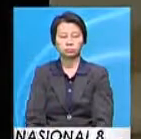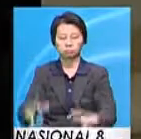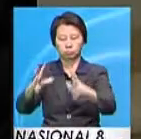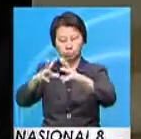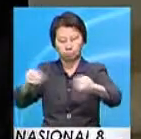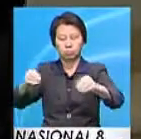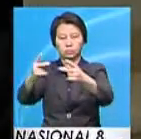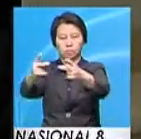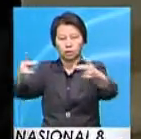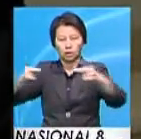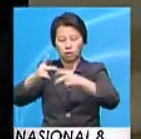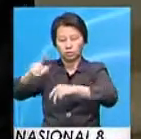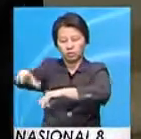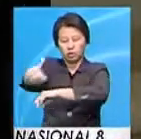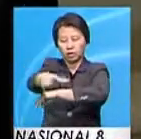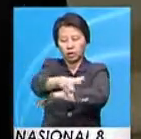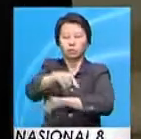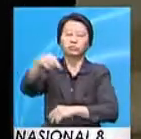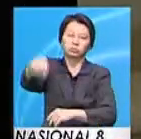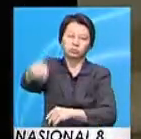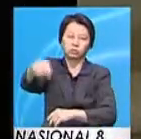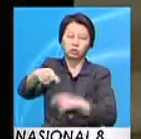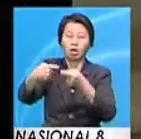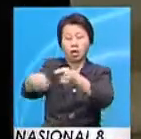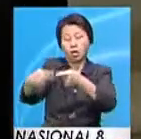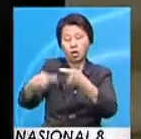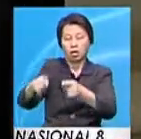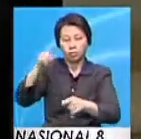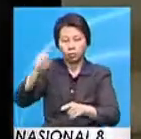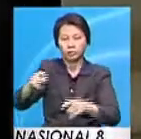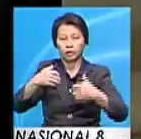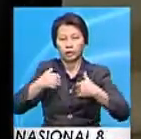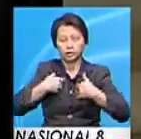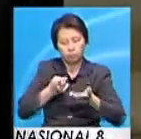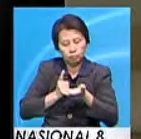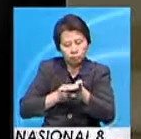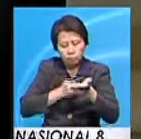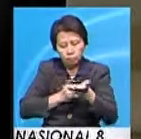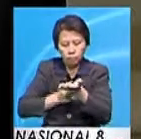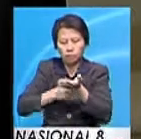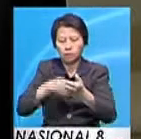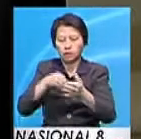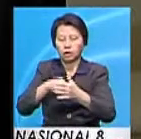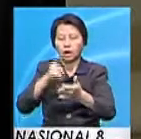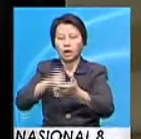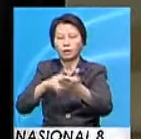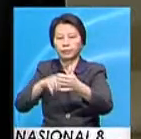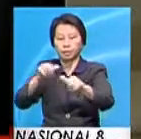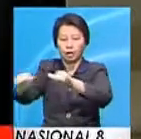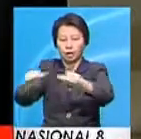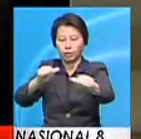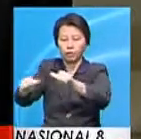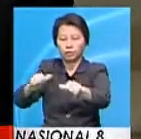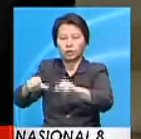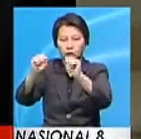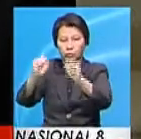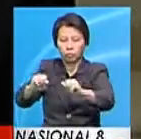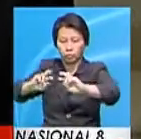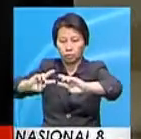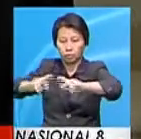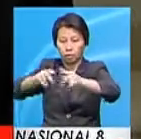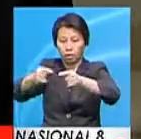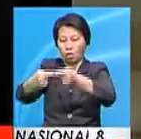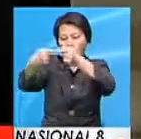Penyelesaian kawasan ini memerlukan self-restraint dalam sebarang aktiviti yang boleh